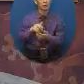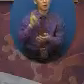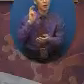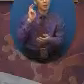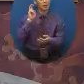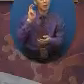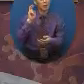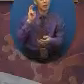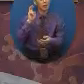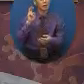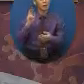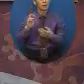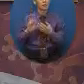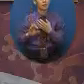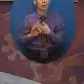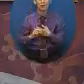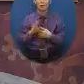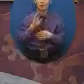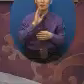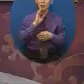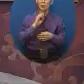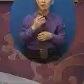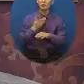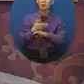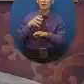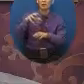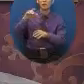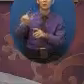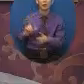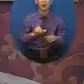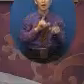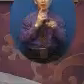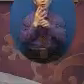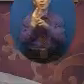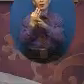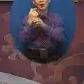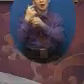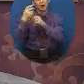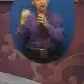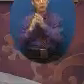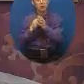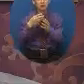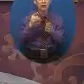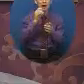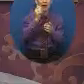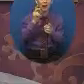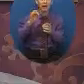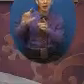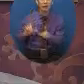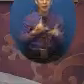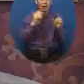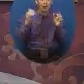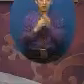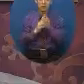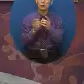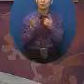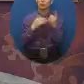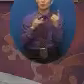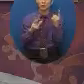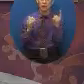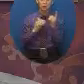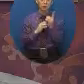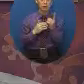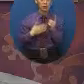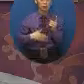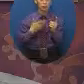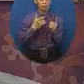있는 노래들 중에 뭐 타양살이 몇 해든가 이런 타양살이부터 뭐 그 다음에 지금